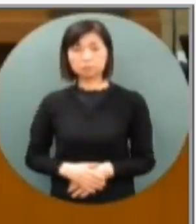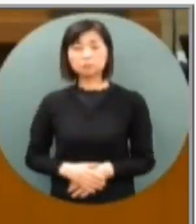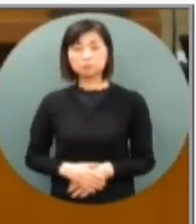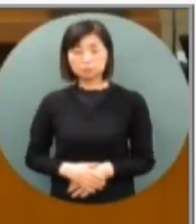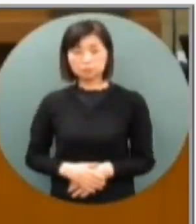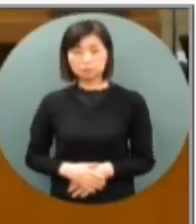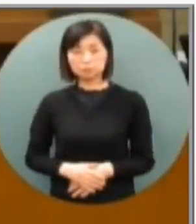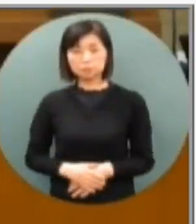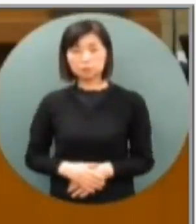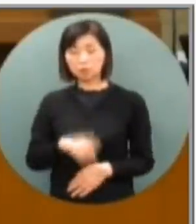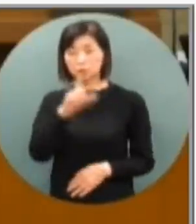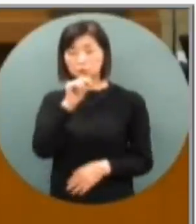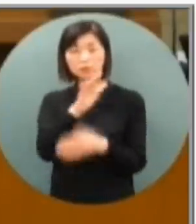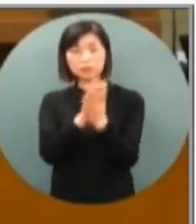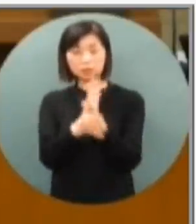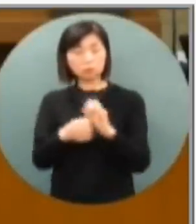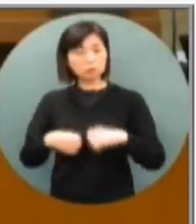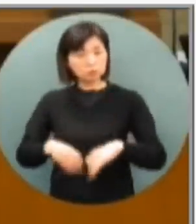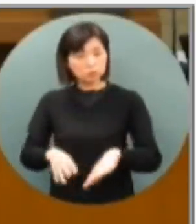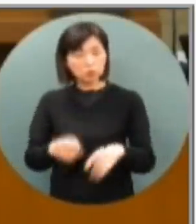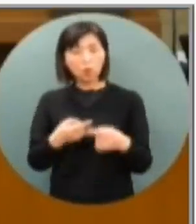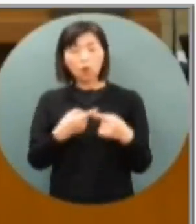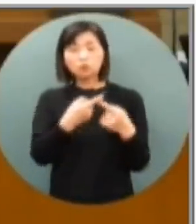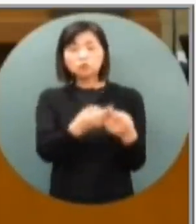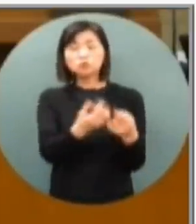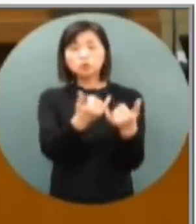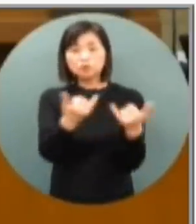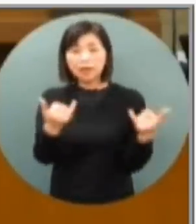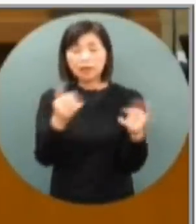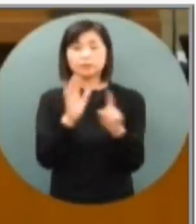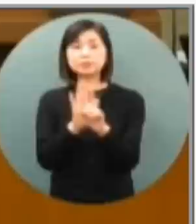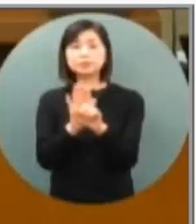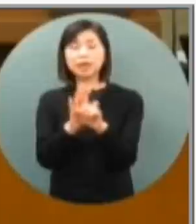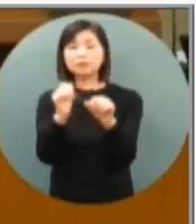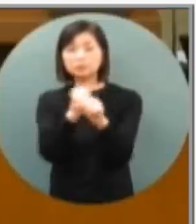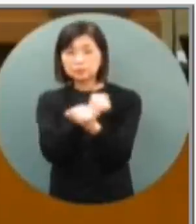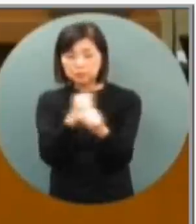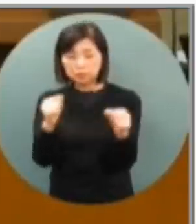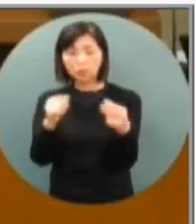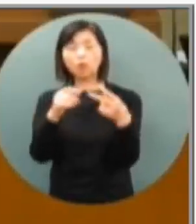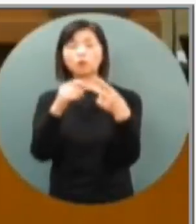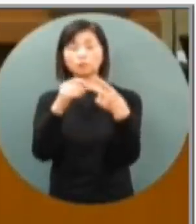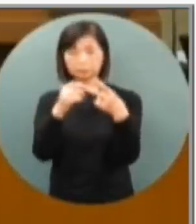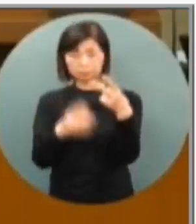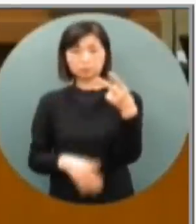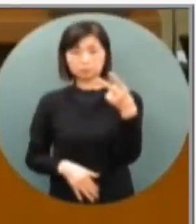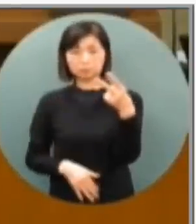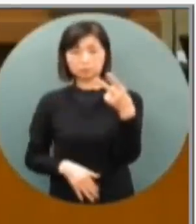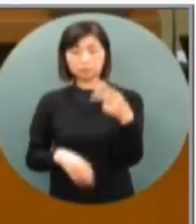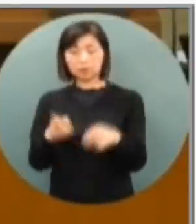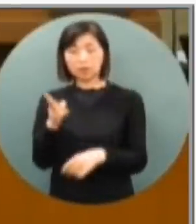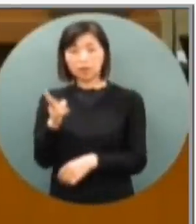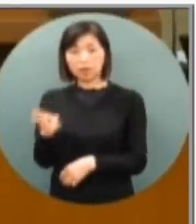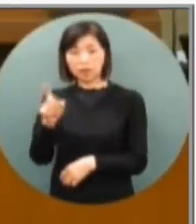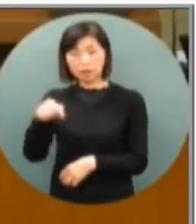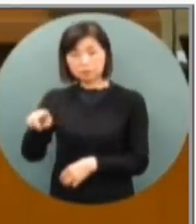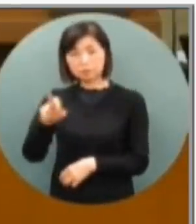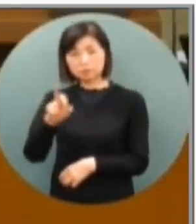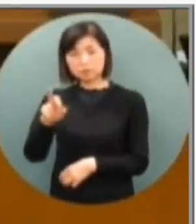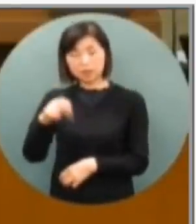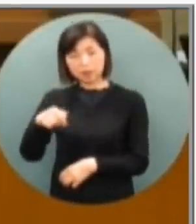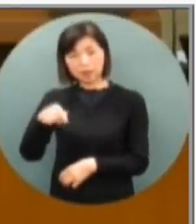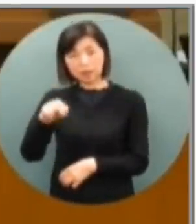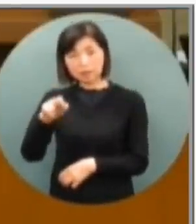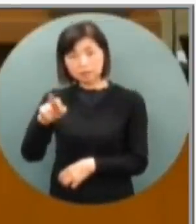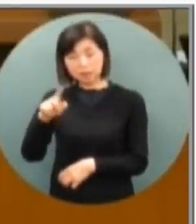出身入所者支援事業、ハンセン病元患者家族